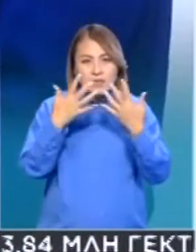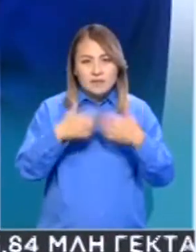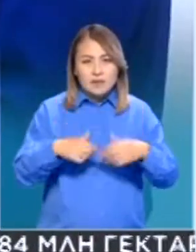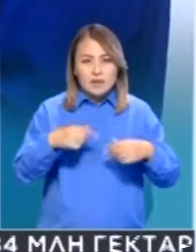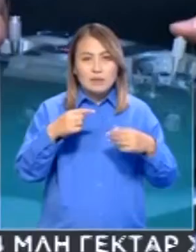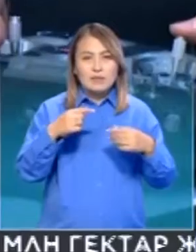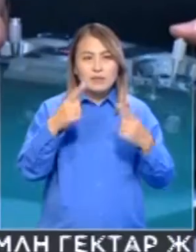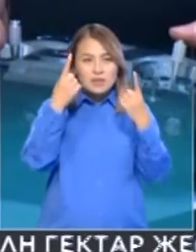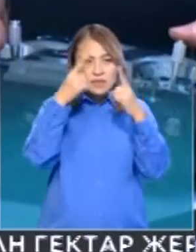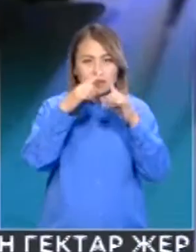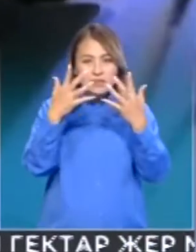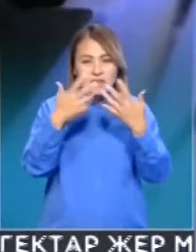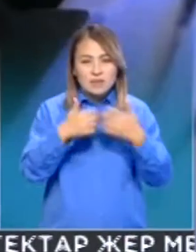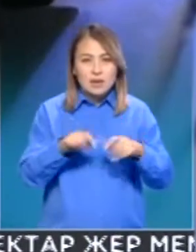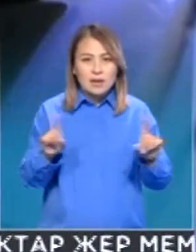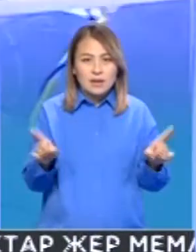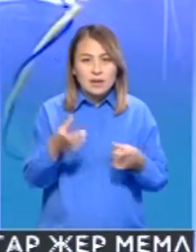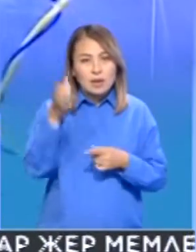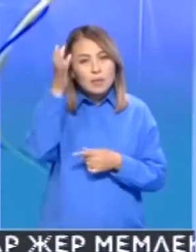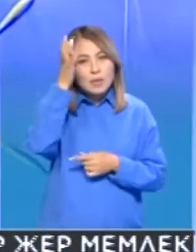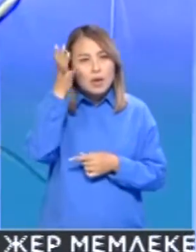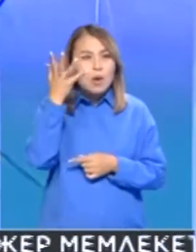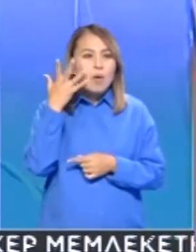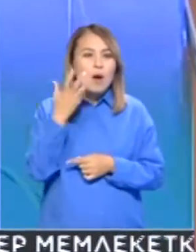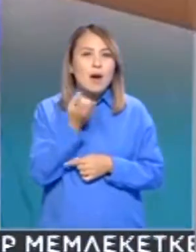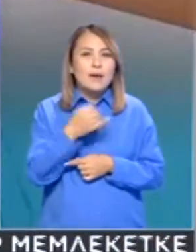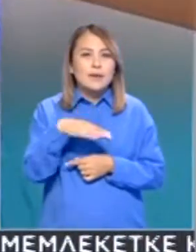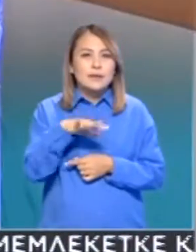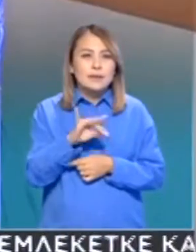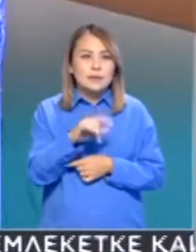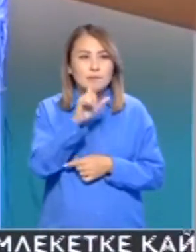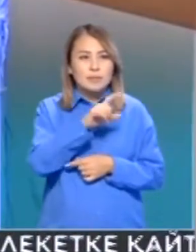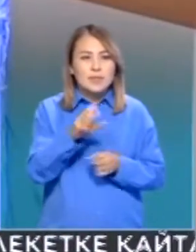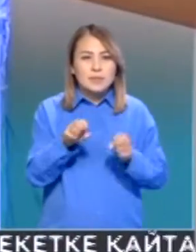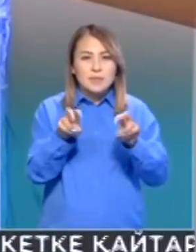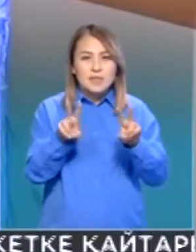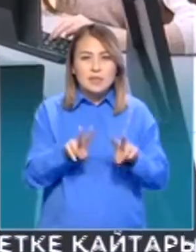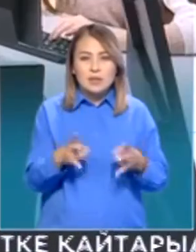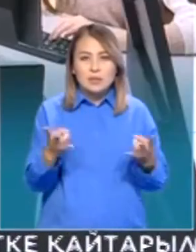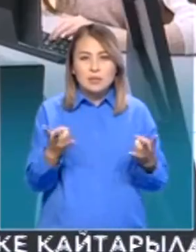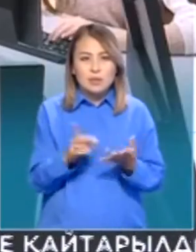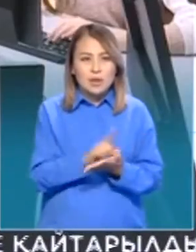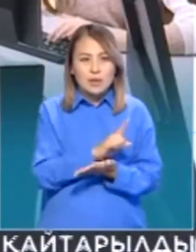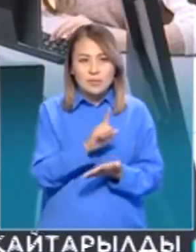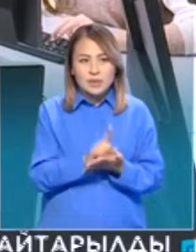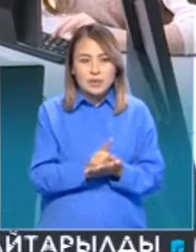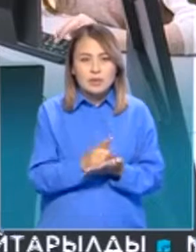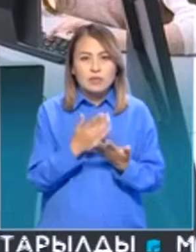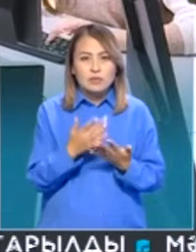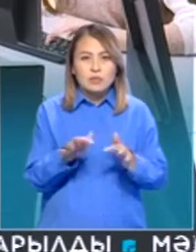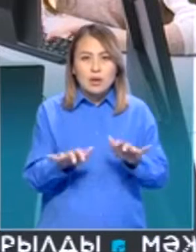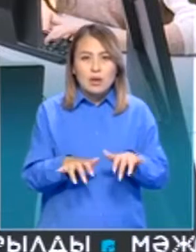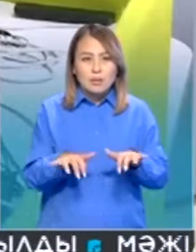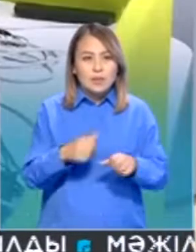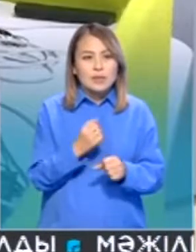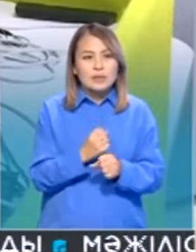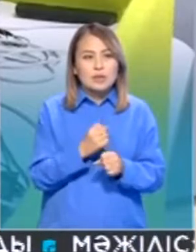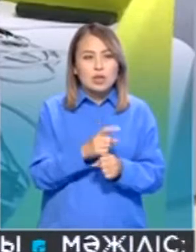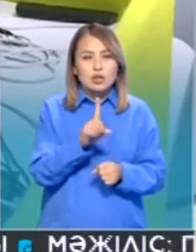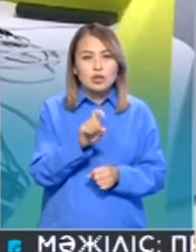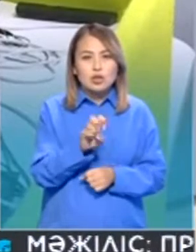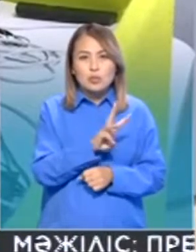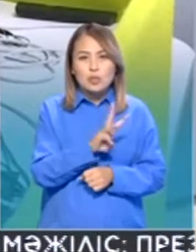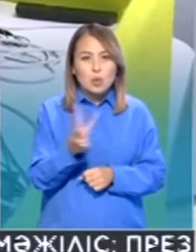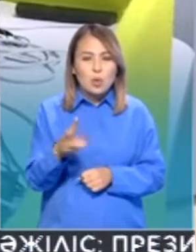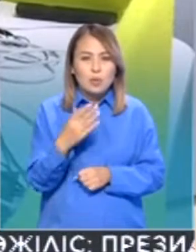жетістікпен өлшенеді. Ғылым мен техниканың дамыған дәуірінде IT маманы ауадай қажет. Кез келген салаға серпіліс беретін солар. Әлем бойынша сұраныс 100 миллионға